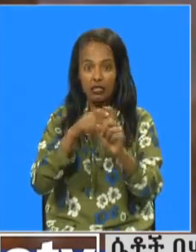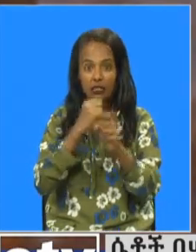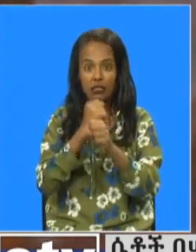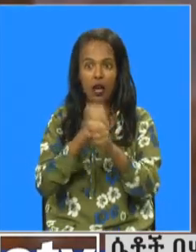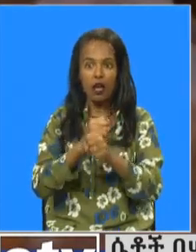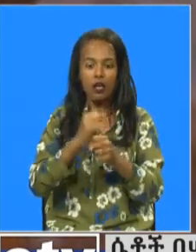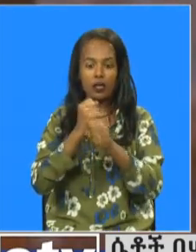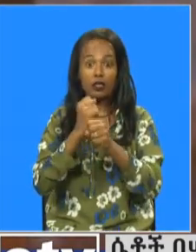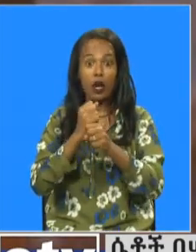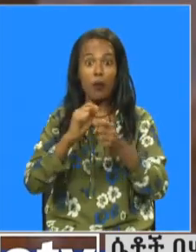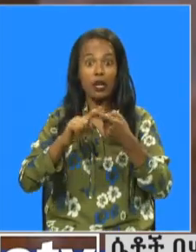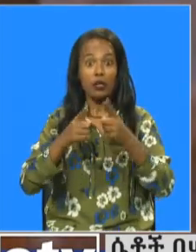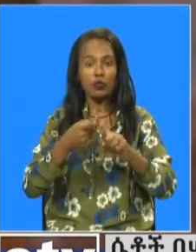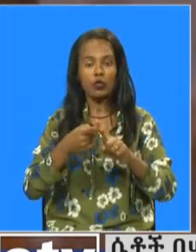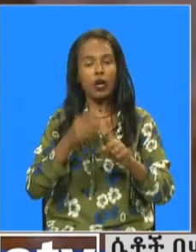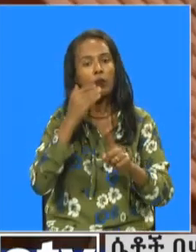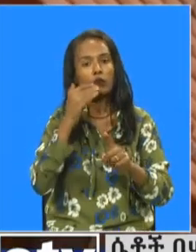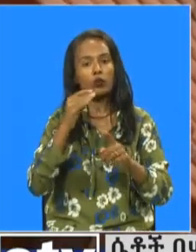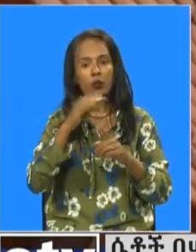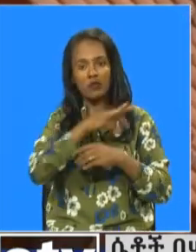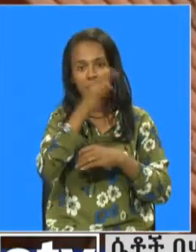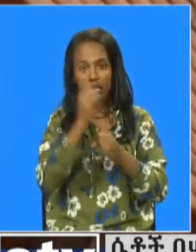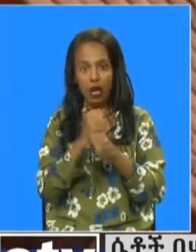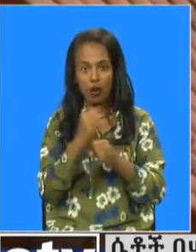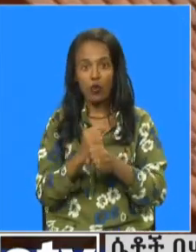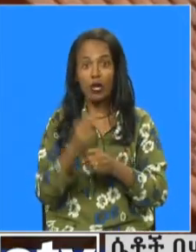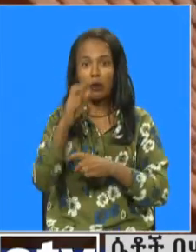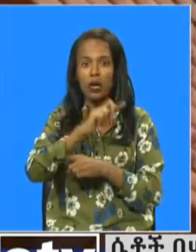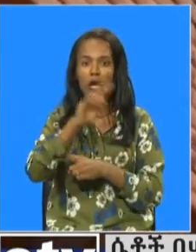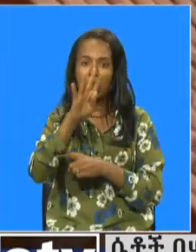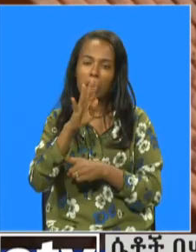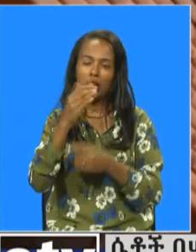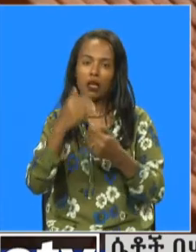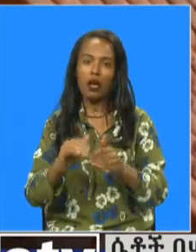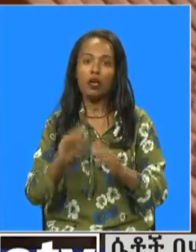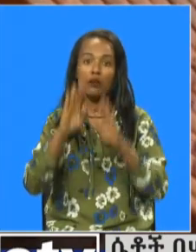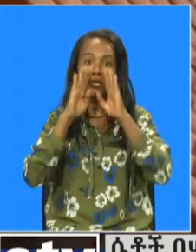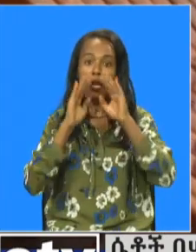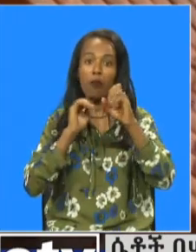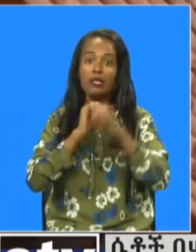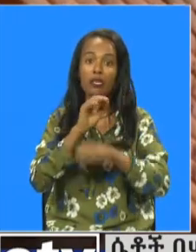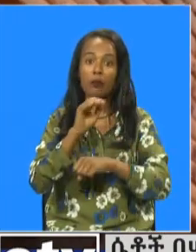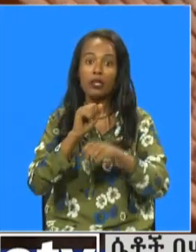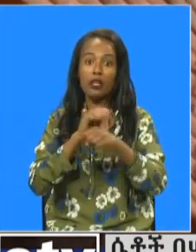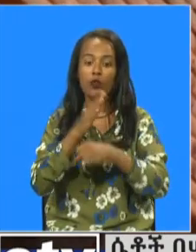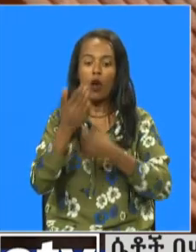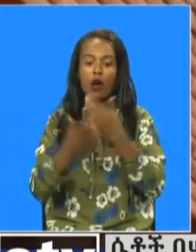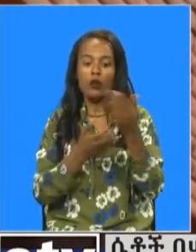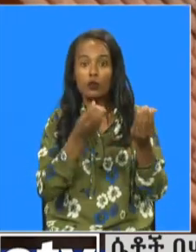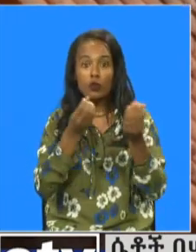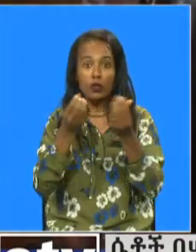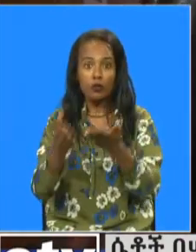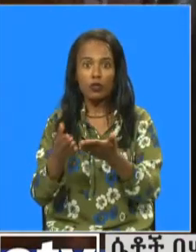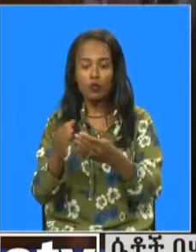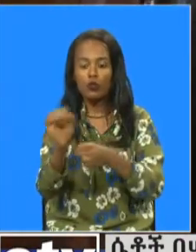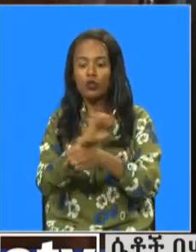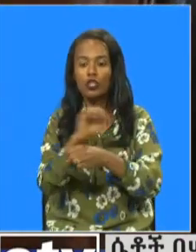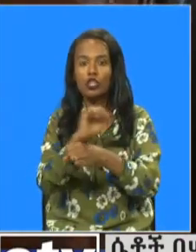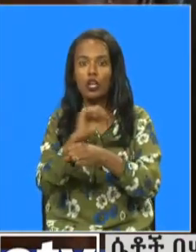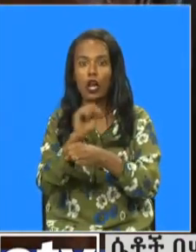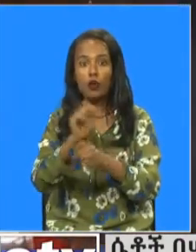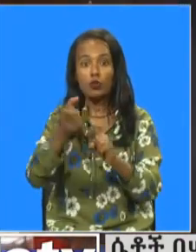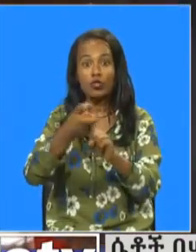ጋር በትብብር ነው ስራዬን ማከናውነው። በቀን በአማካኝ 4 ያህል ለሰላም ማስከበር ተልእኮ አገልግሎት የሚሰጡ